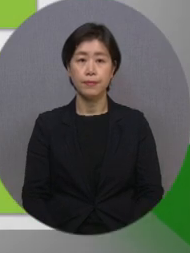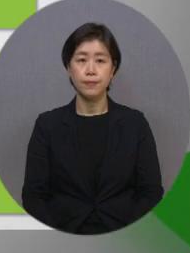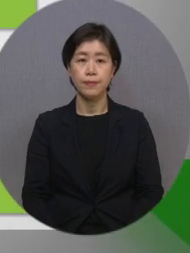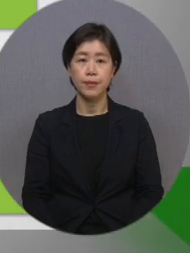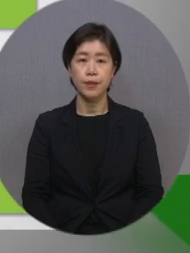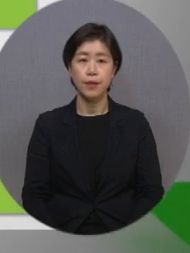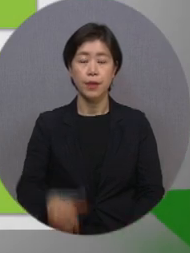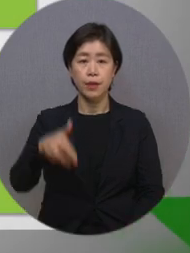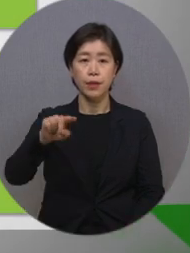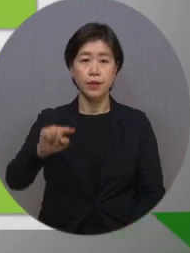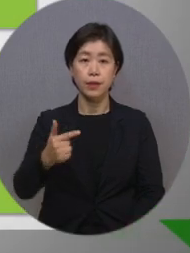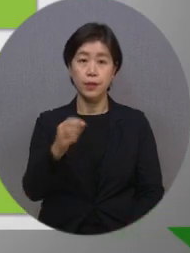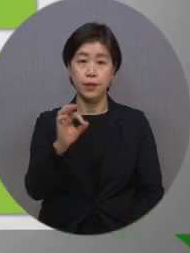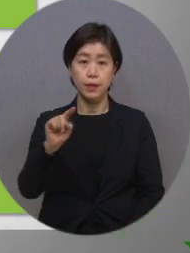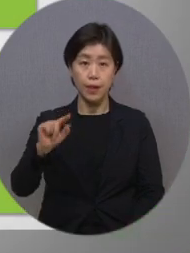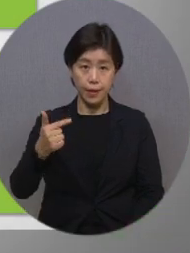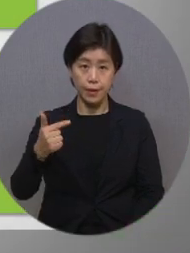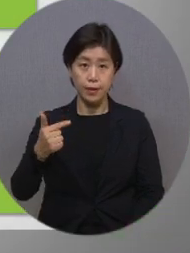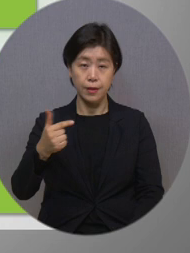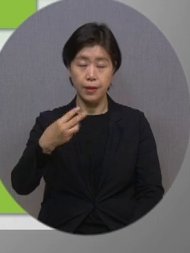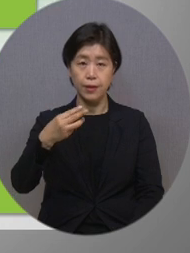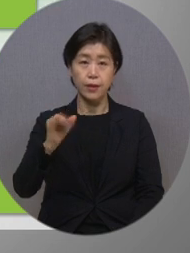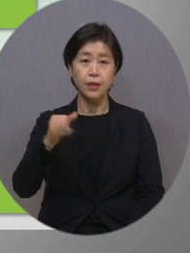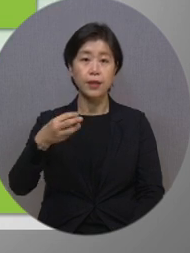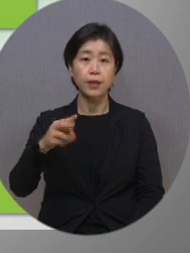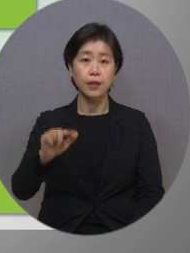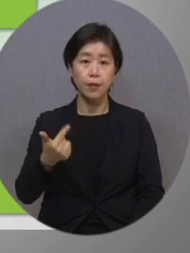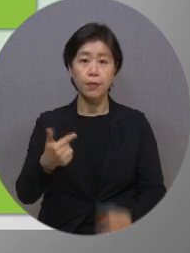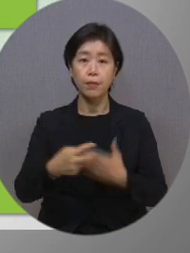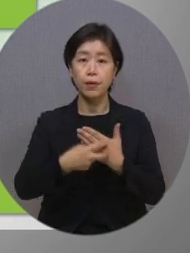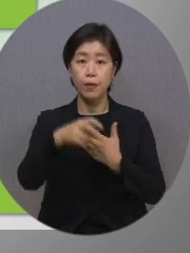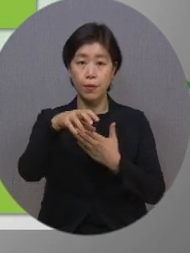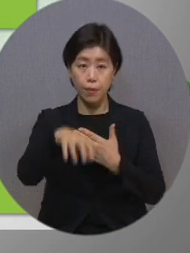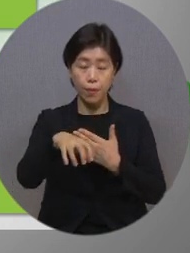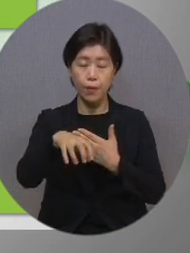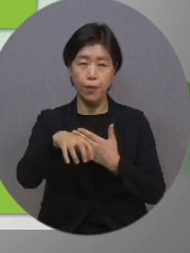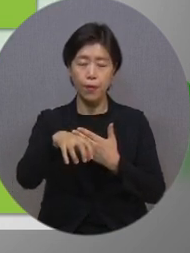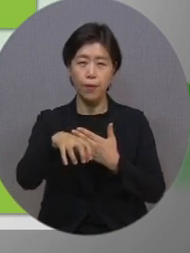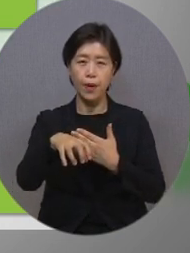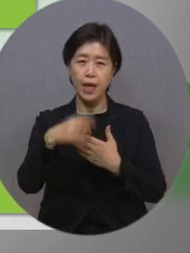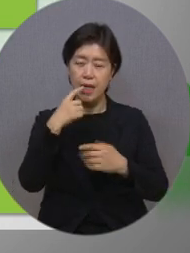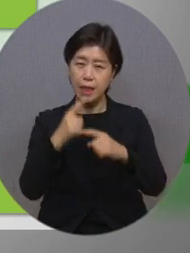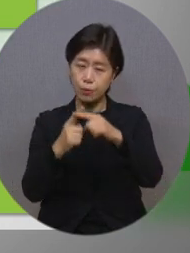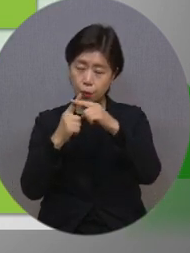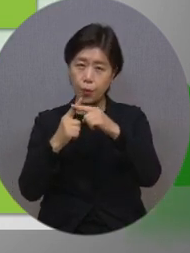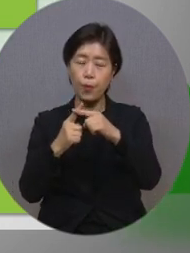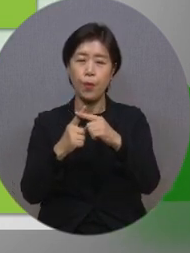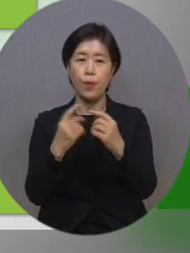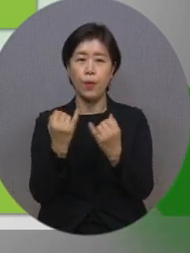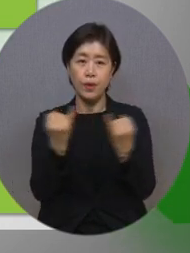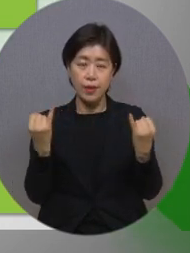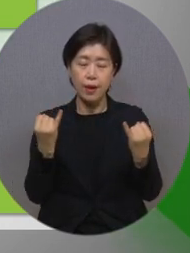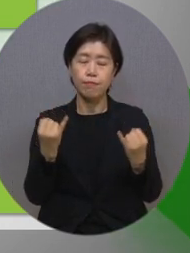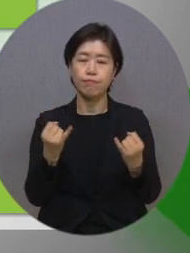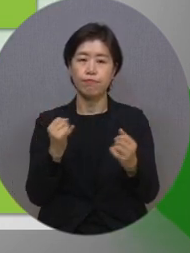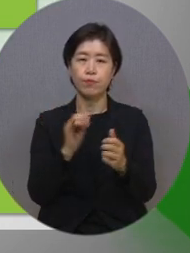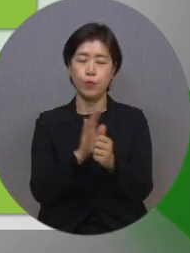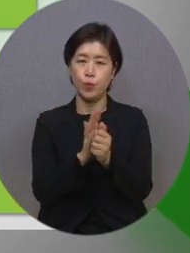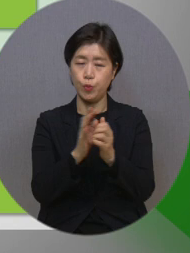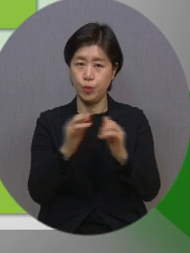천안 리턴병원에서 간호조무사를 모집합니다. 접수 마감일은 11월